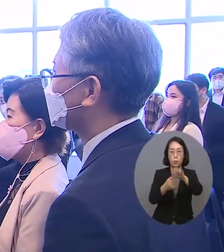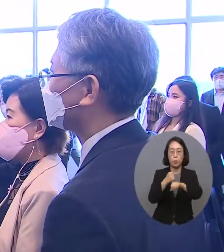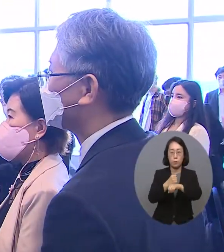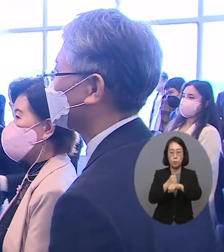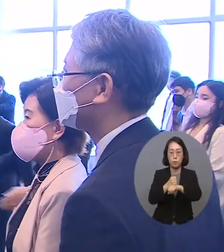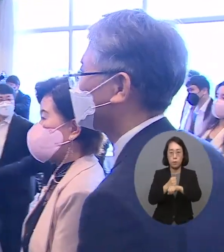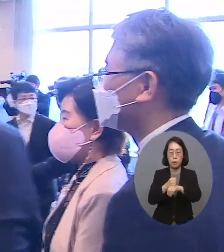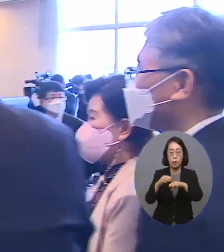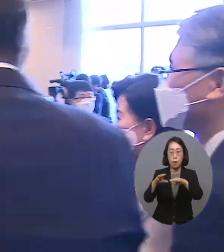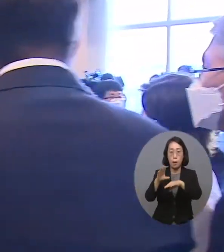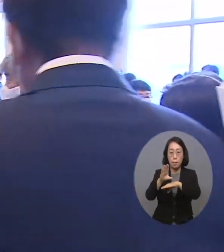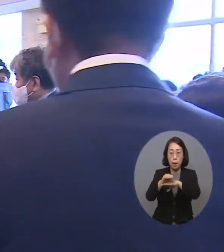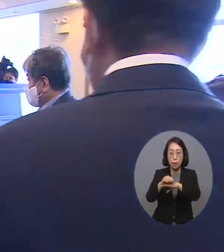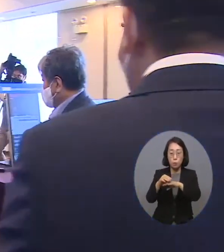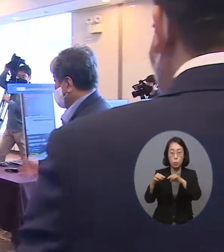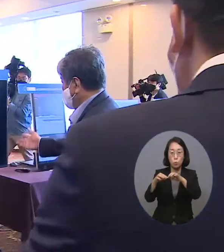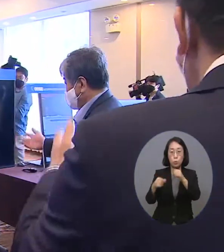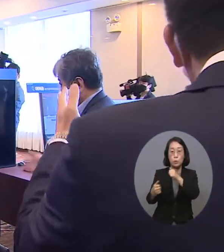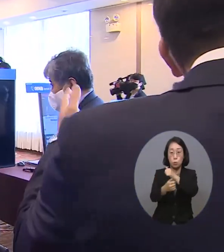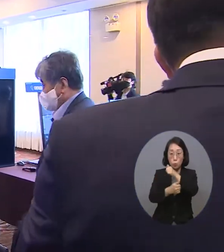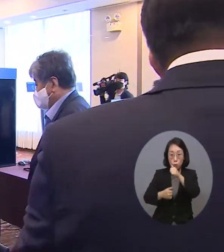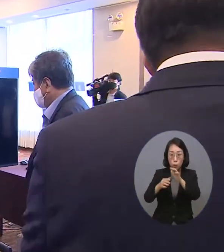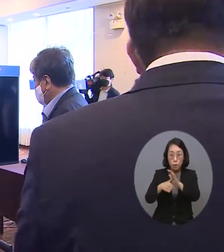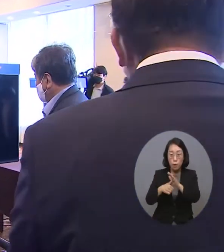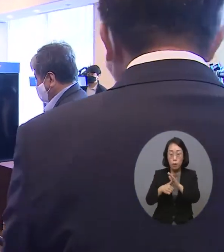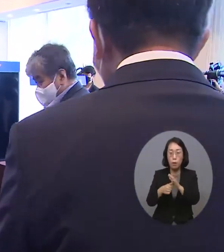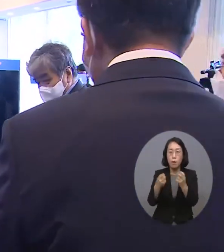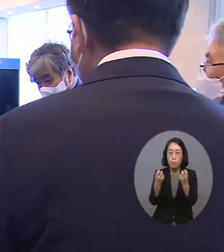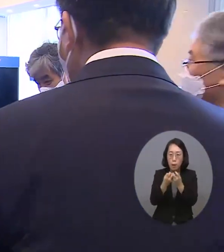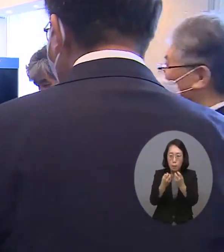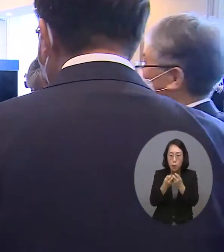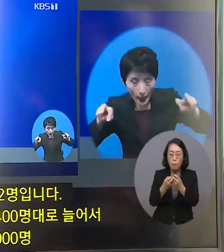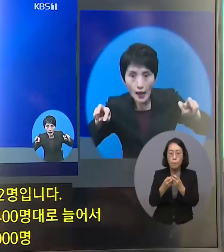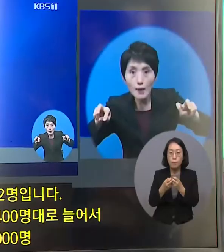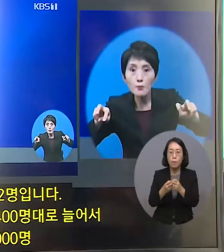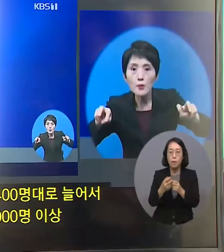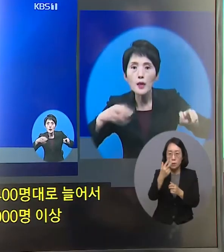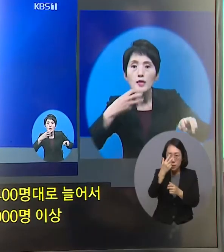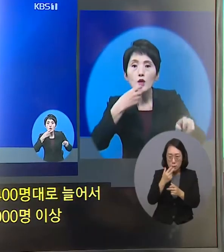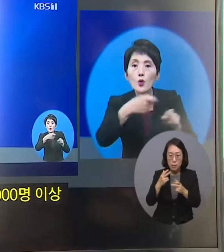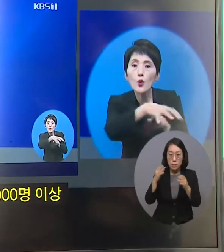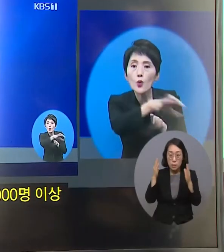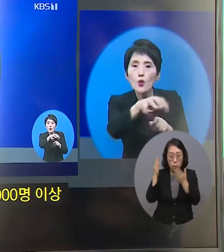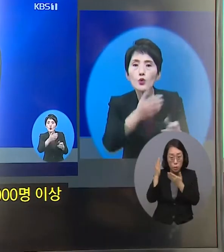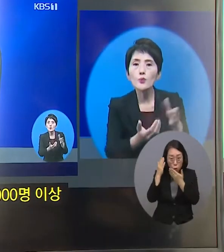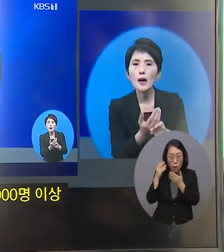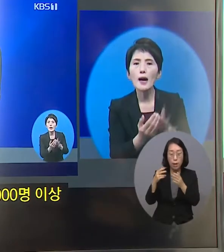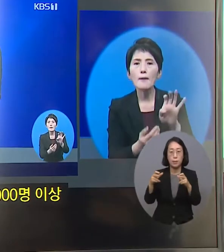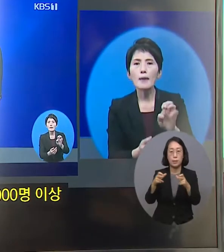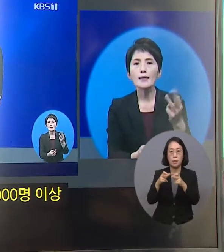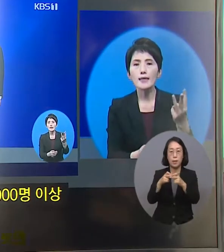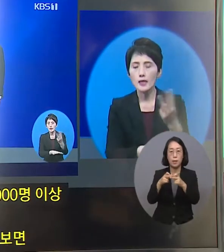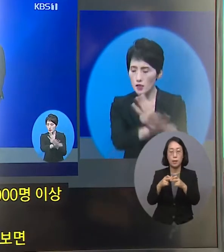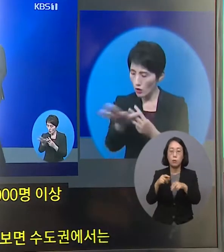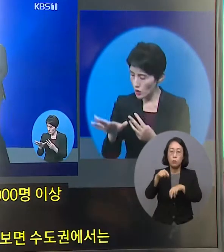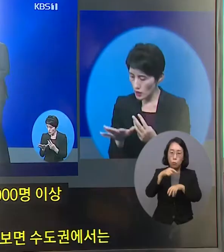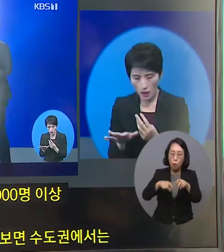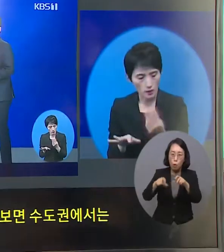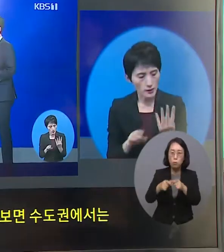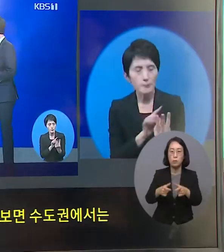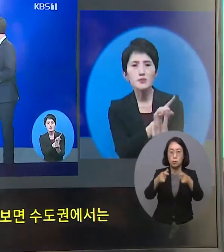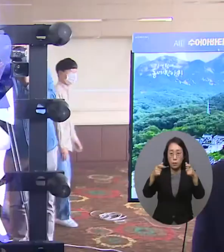앞서 방통위의 미디어 접근성 제고 정책은 시청각 장애인 TV 보급, 화면에서의 확대 등의 양적 성장을